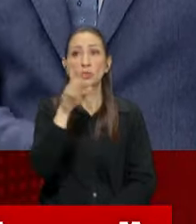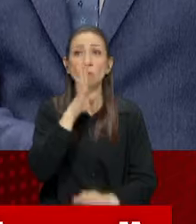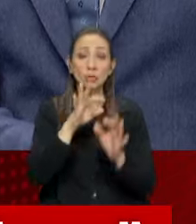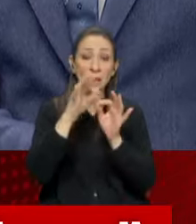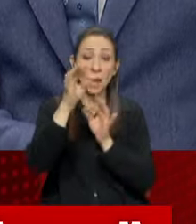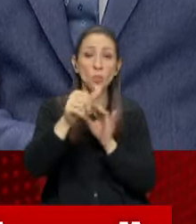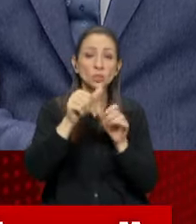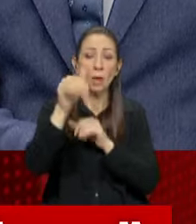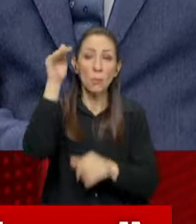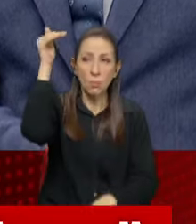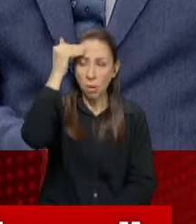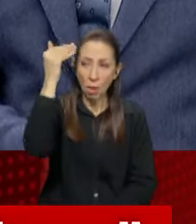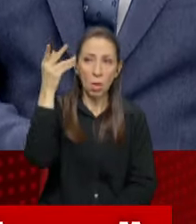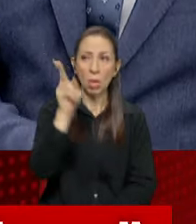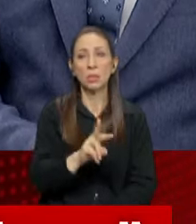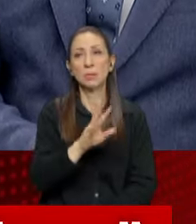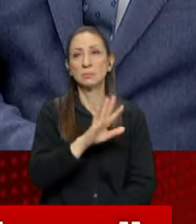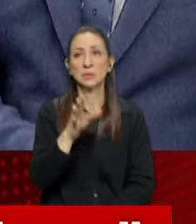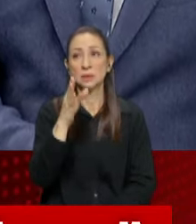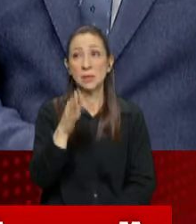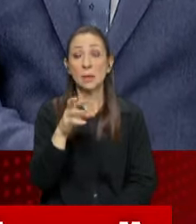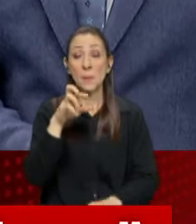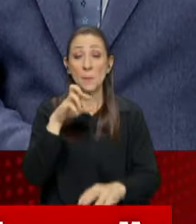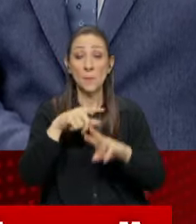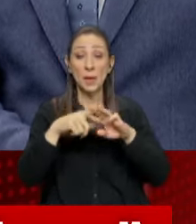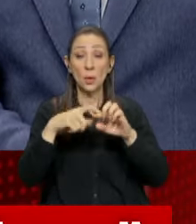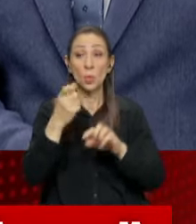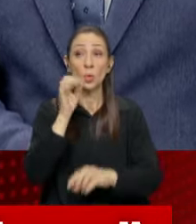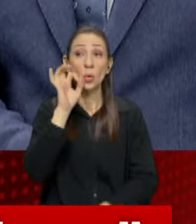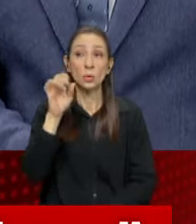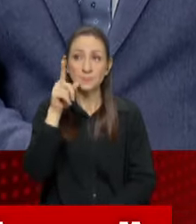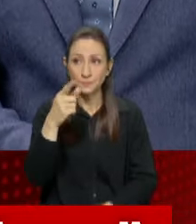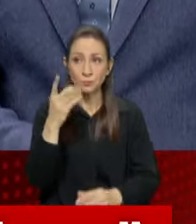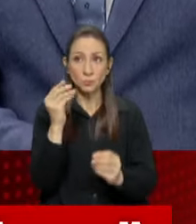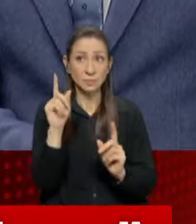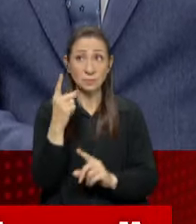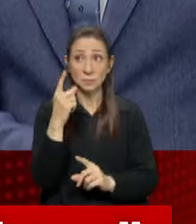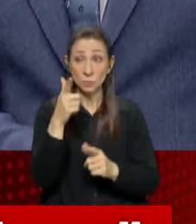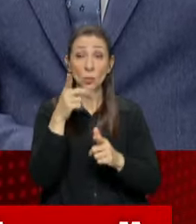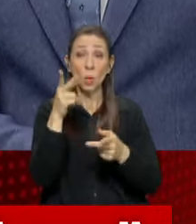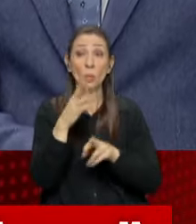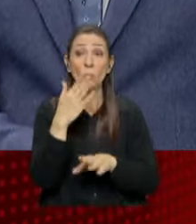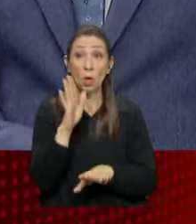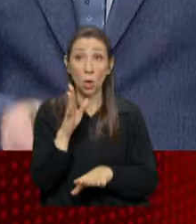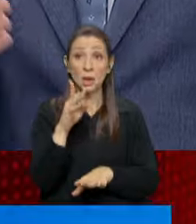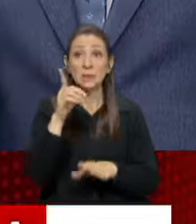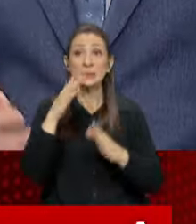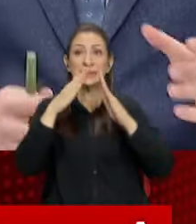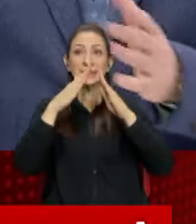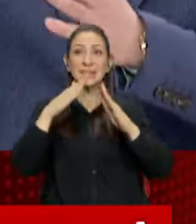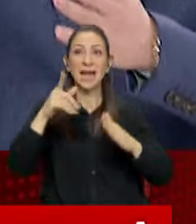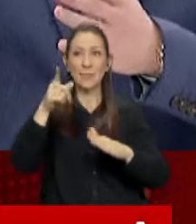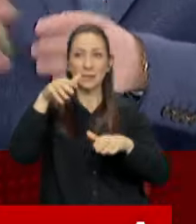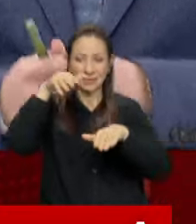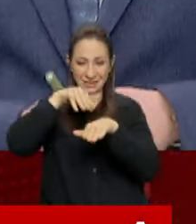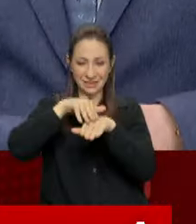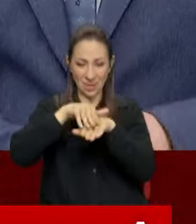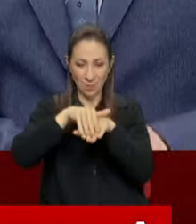metre uzakta buldu. O da hayatını kaybetti. Peru'da ise çok çarpıcı bir görüntü. Ancak burada can kaybı yok. Dağın bir